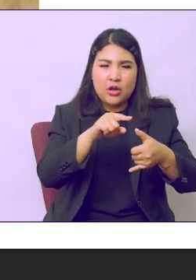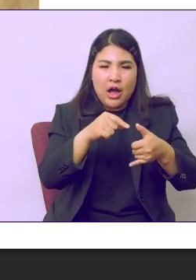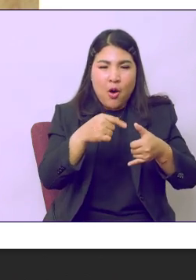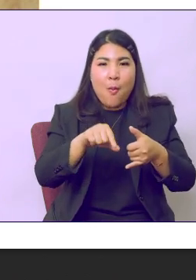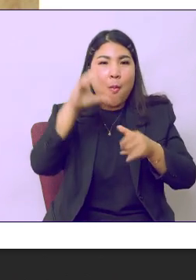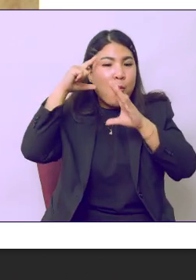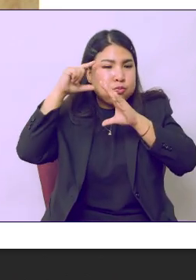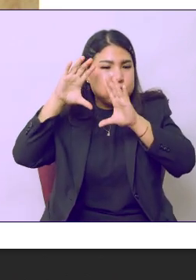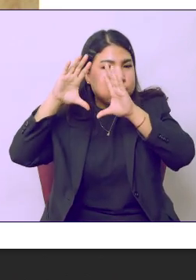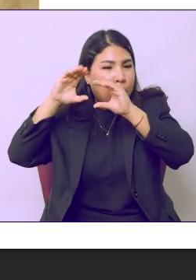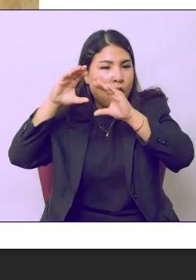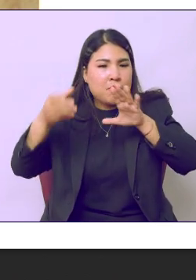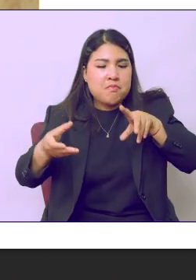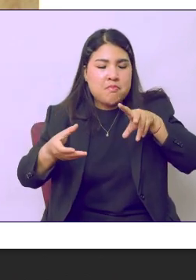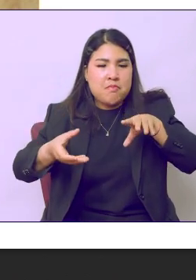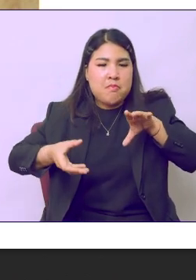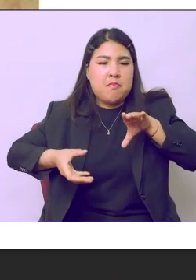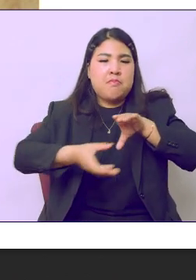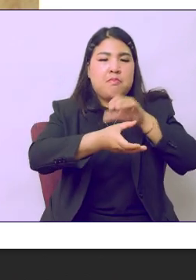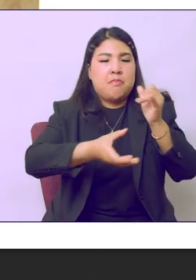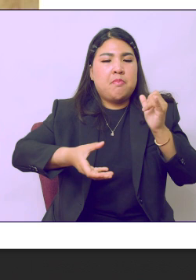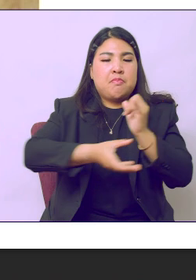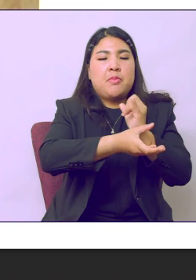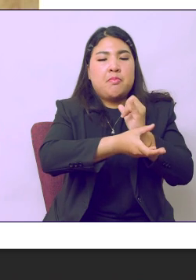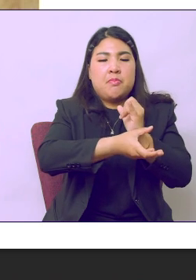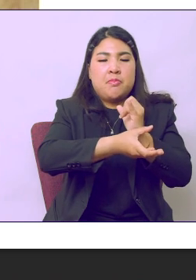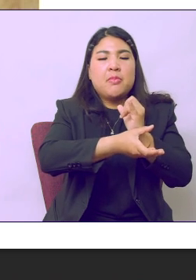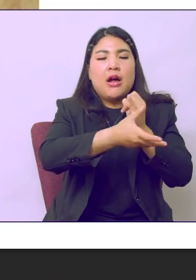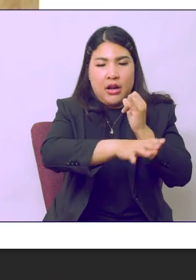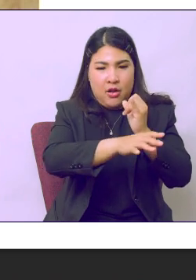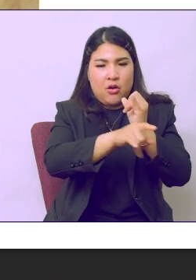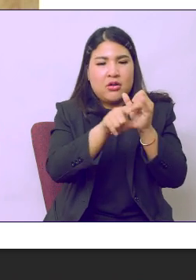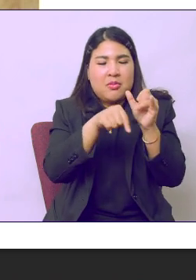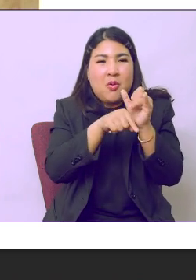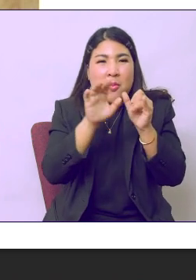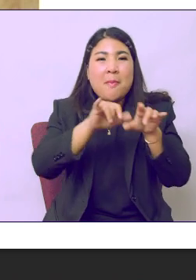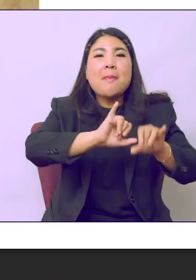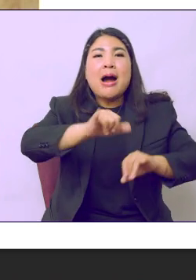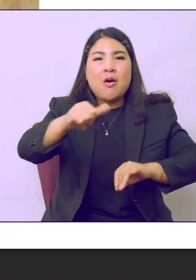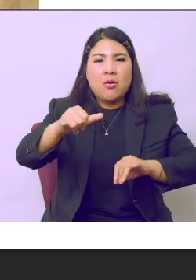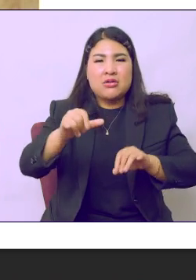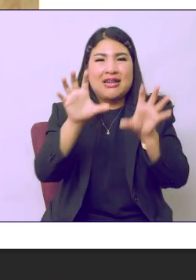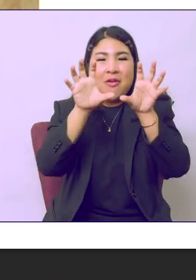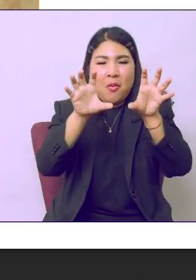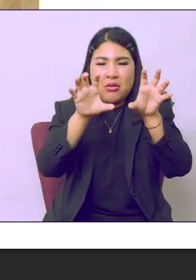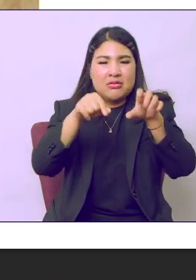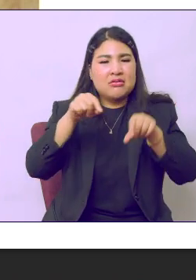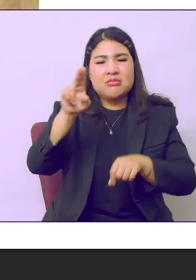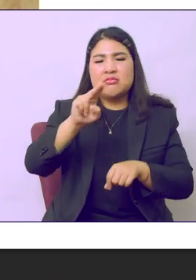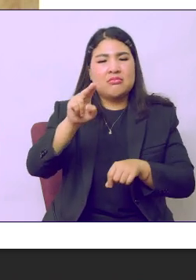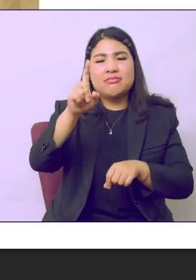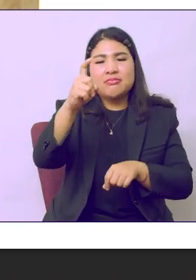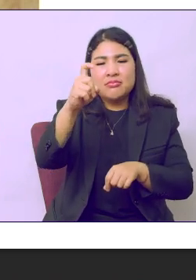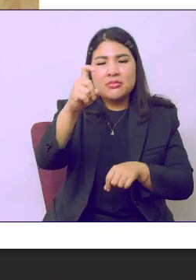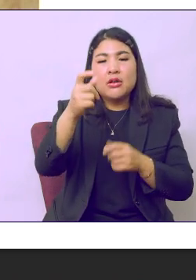แรงจากก้นนะออกแรงจากก้นเพื่อให้ให้ยกขึ้นนะครับน้องหลายคนใช้กล้ามเนื้อก้นไม่ได้เลยนะครับแล้วก็ก็จะมีผล